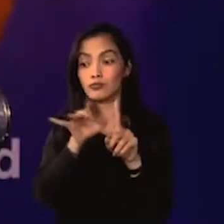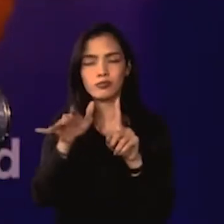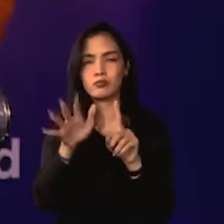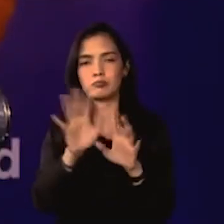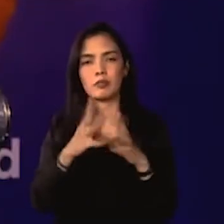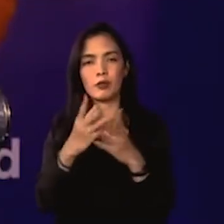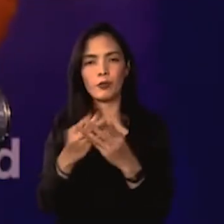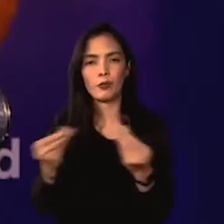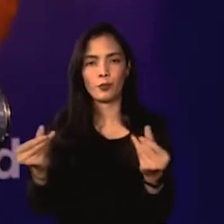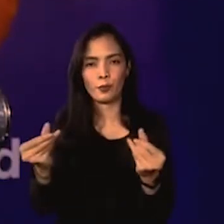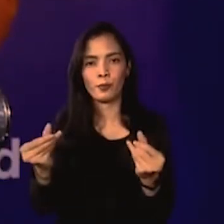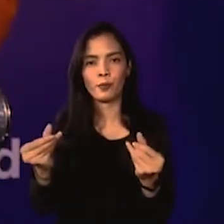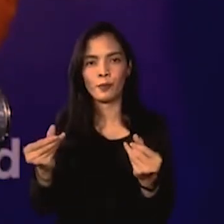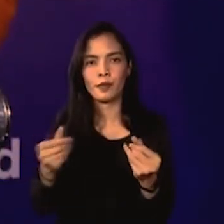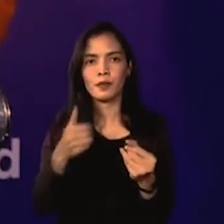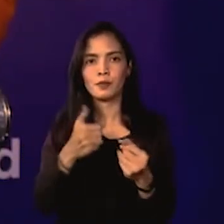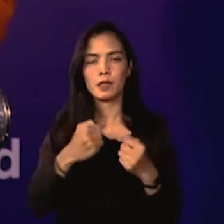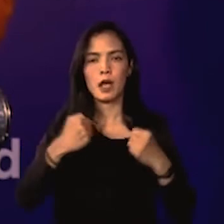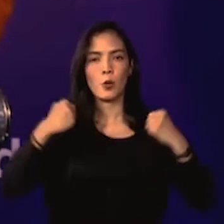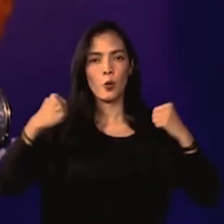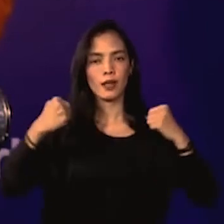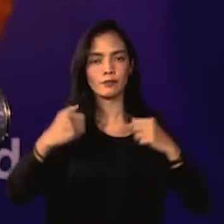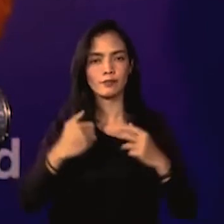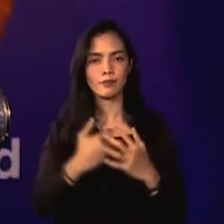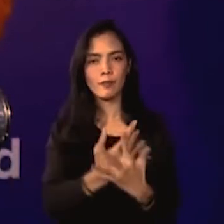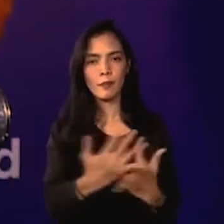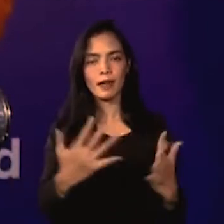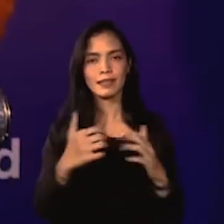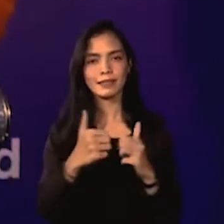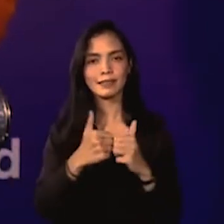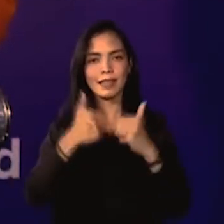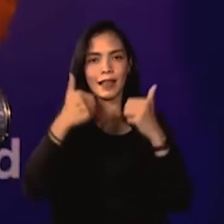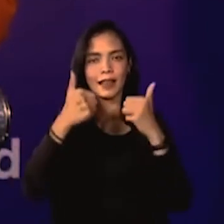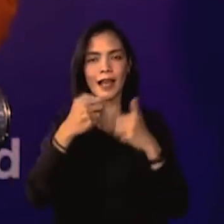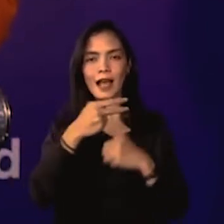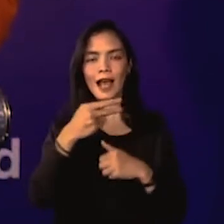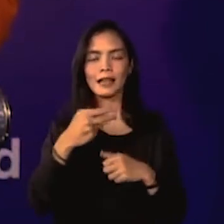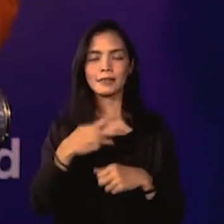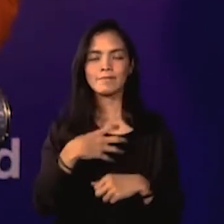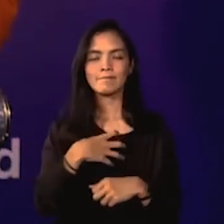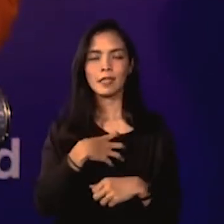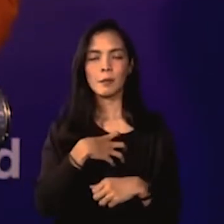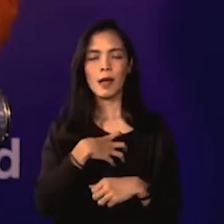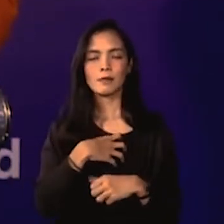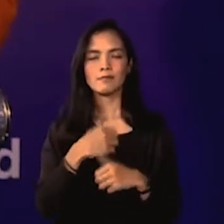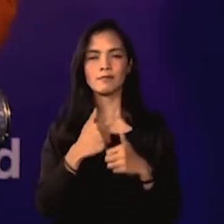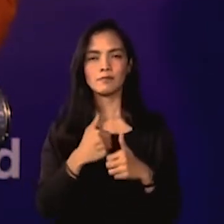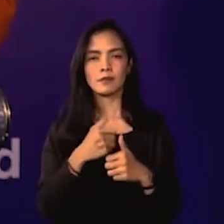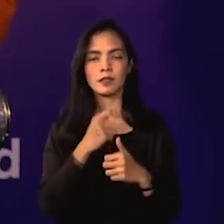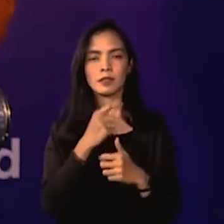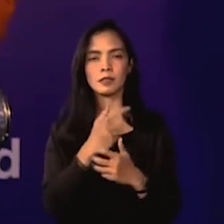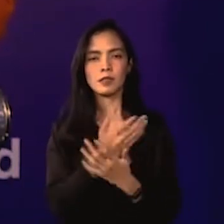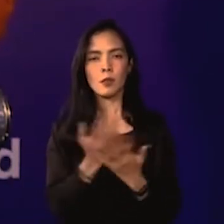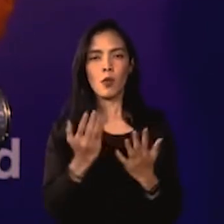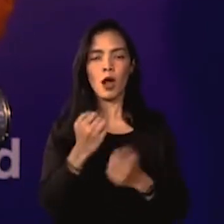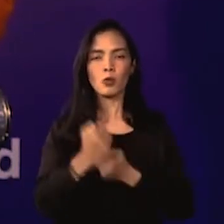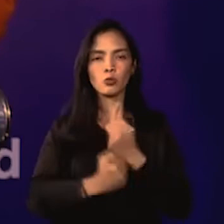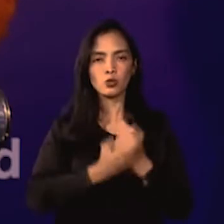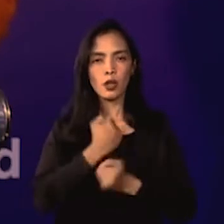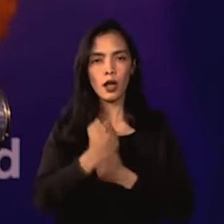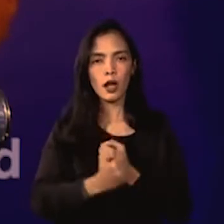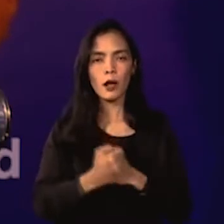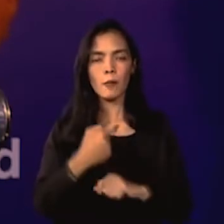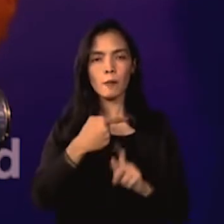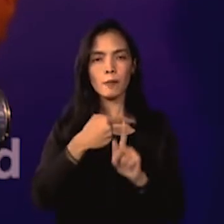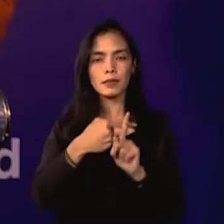menjadi sehat dan kuat, bangsa sejahtera, dan kita semakin beriman atas semua daya upaya, dan